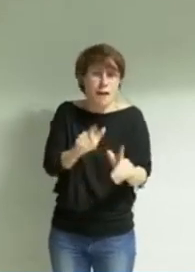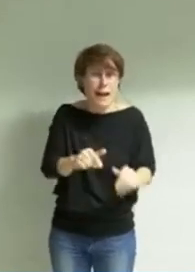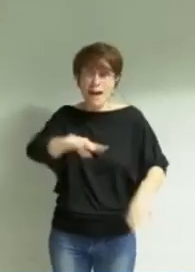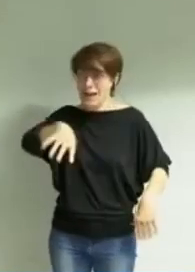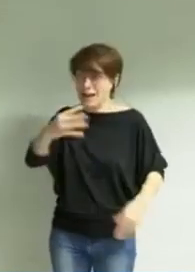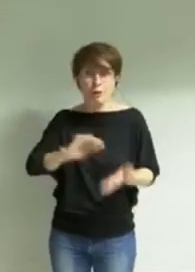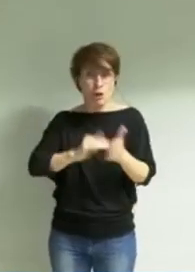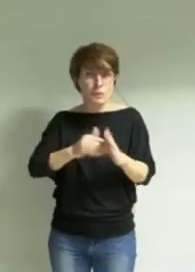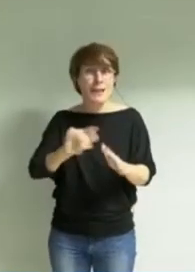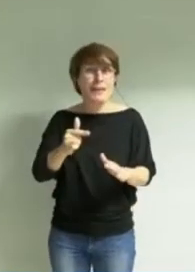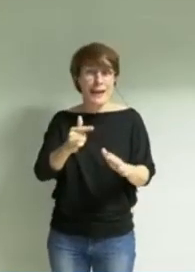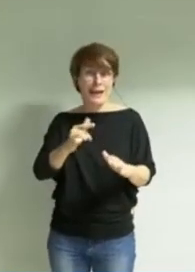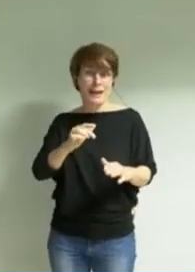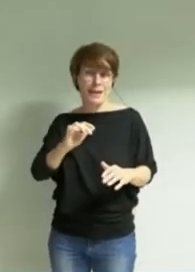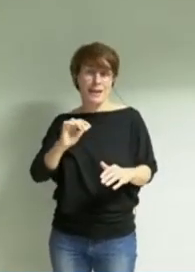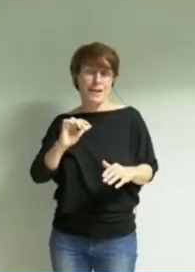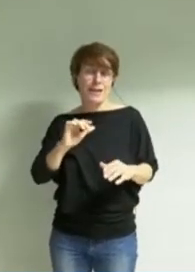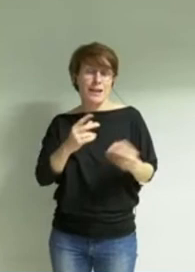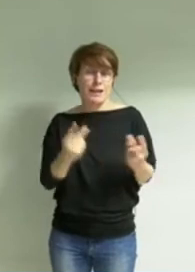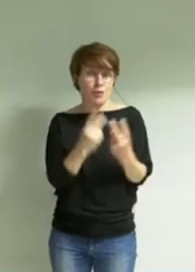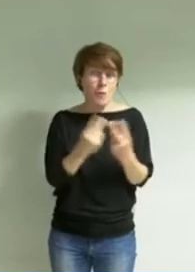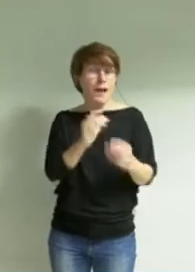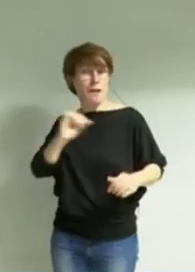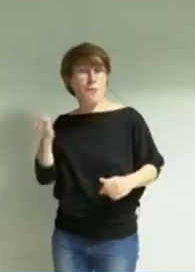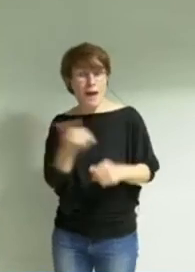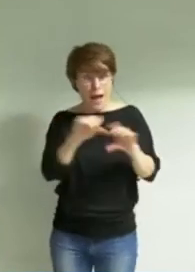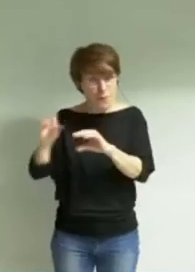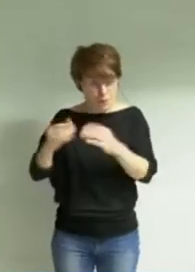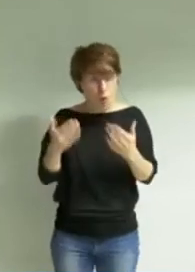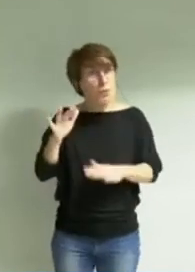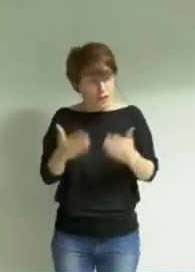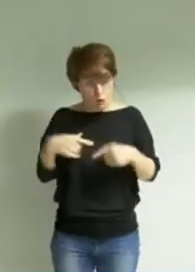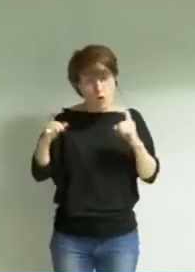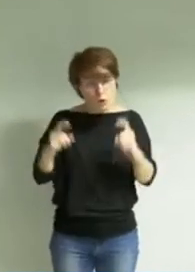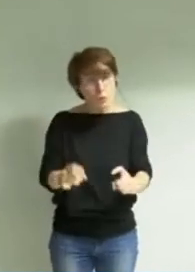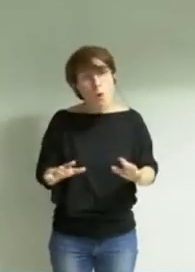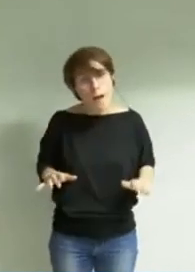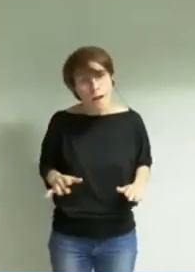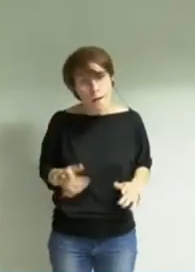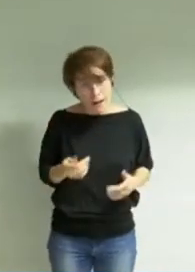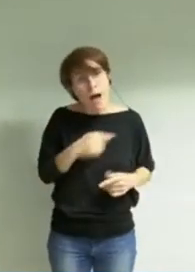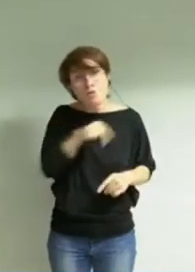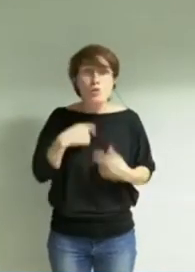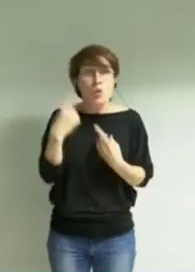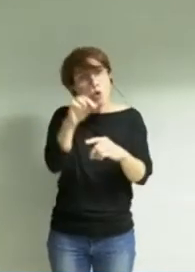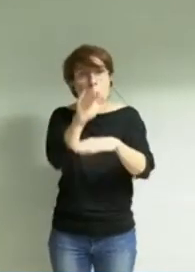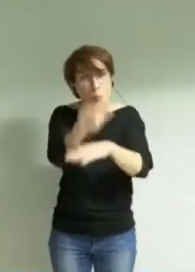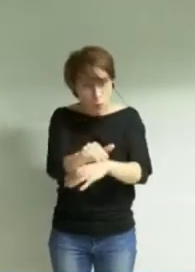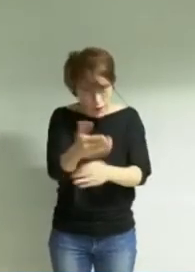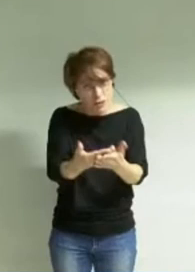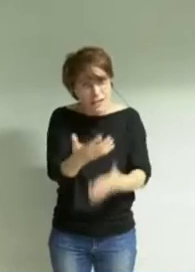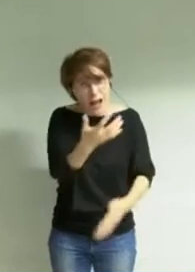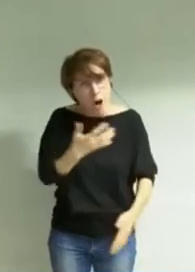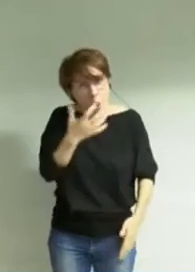carrés d'espace vert par habitant en 2014 et probablement moins aujourd'hui, c'est un scandale.